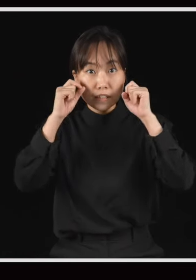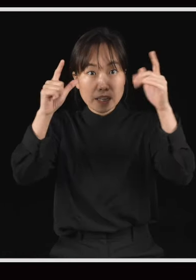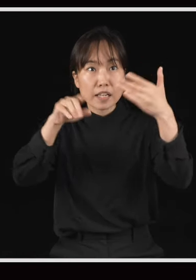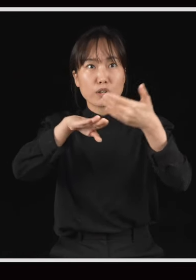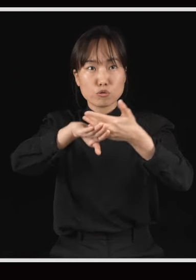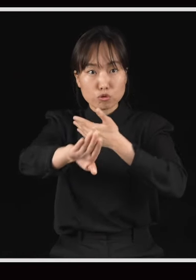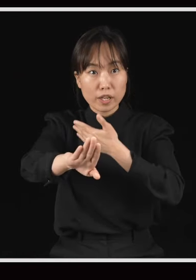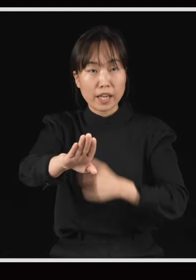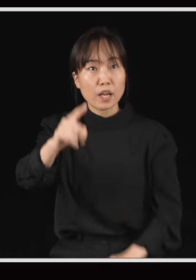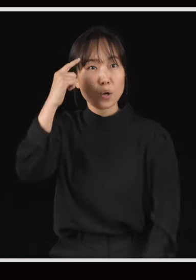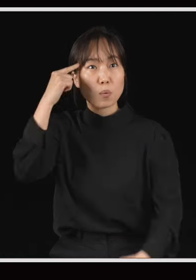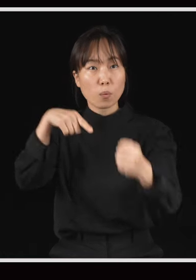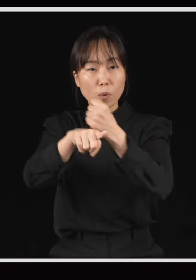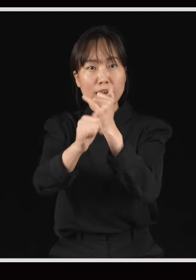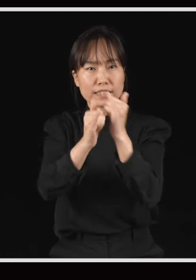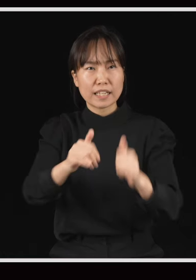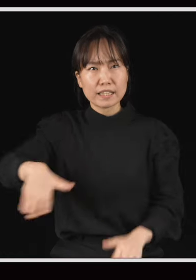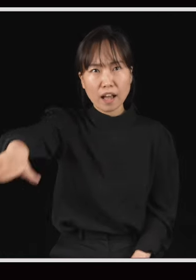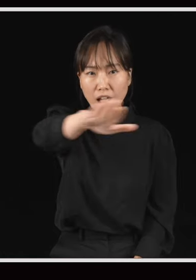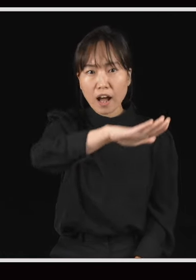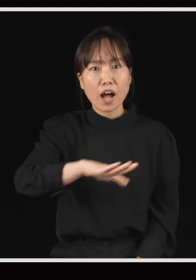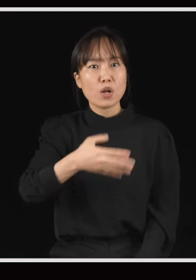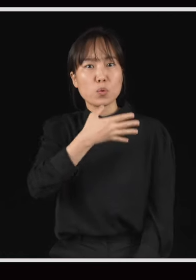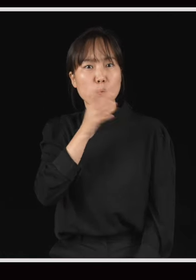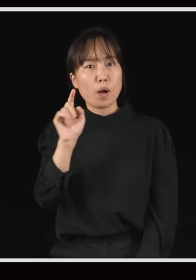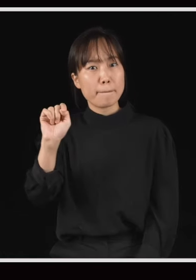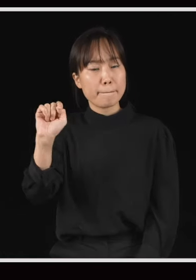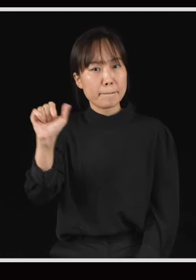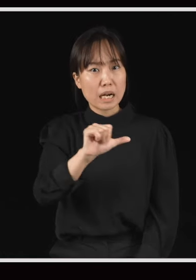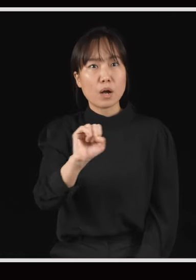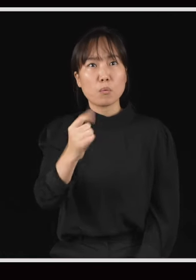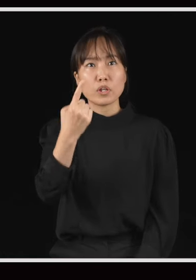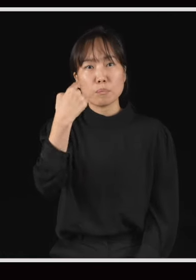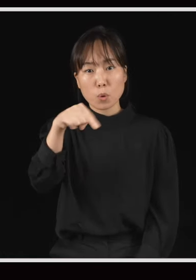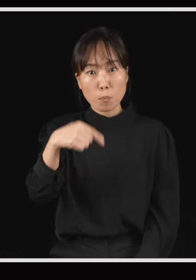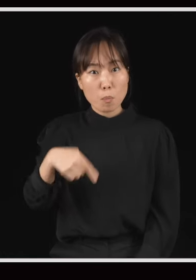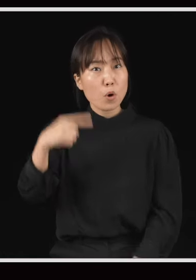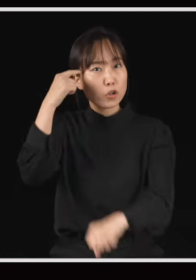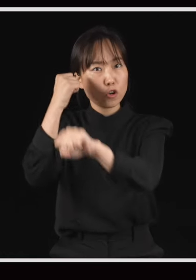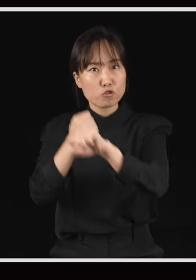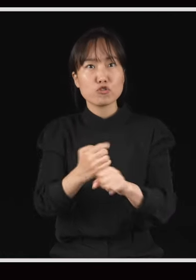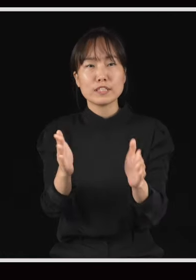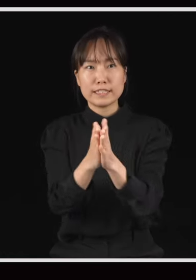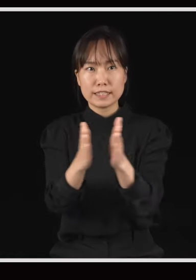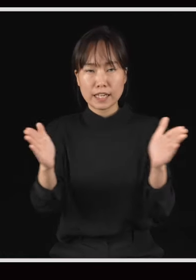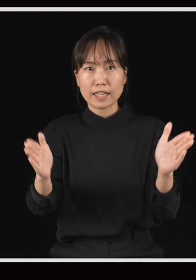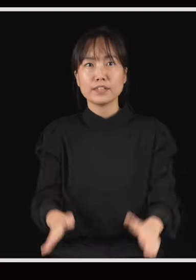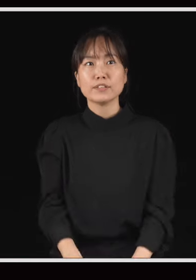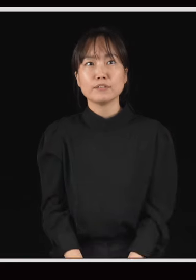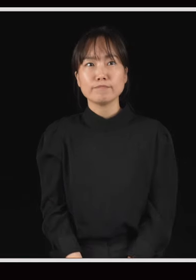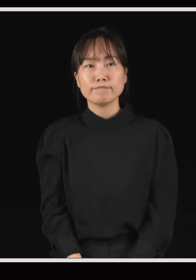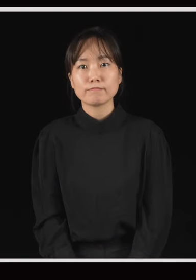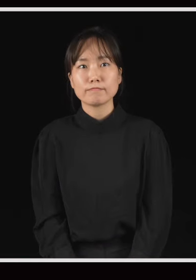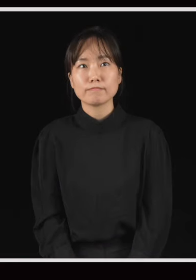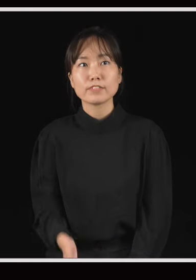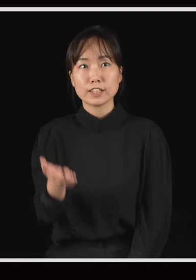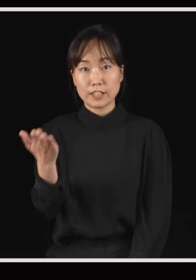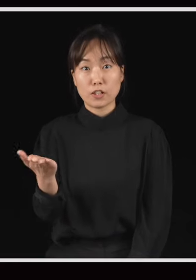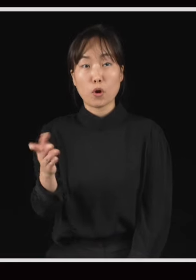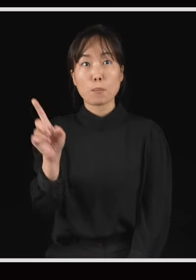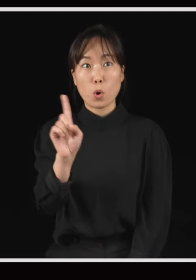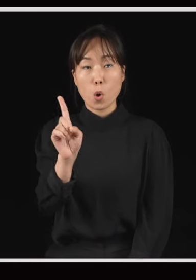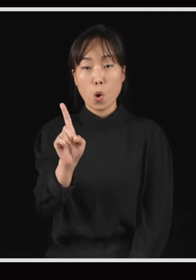그 이후에 정말 많은 과학자들이 어떤 것들이 노화 속도를 설명할 수 있는지를 연구를 하기 시작합니다.